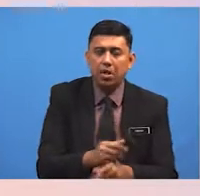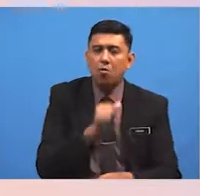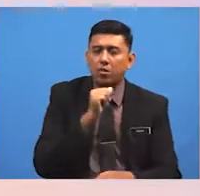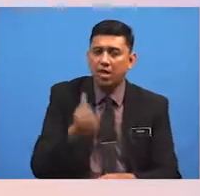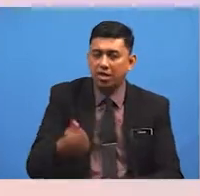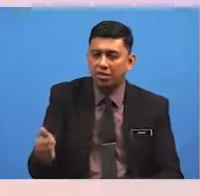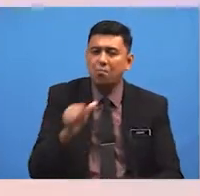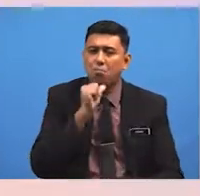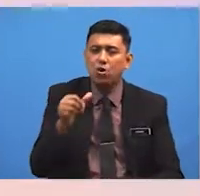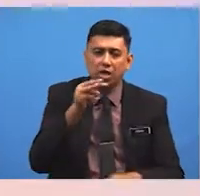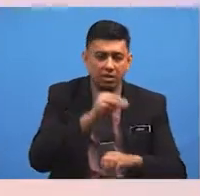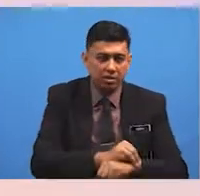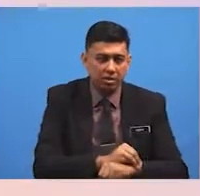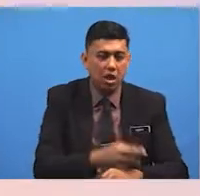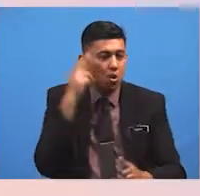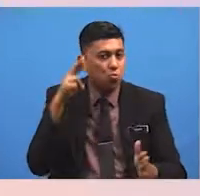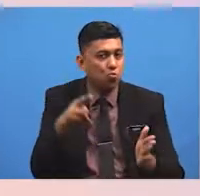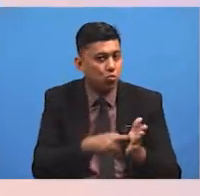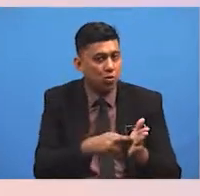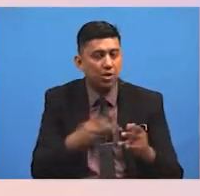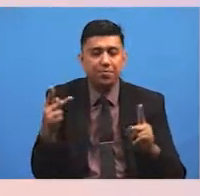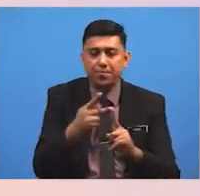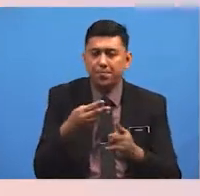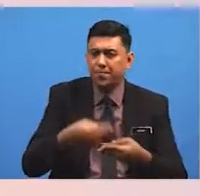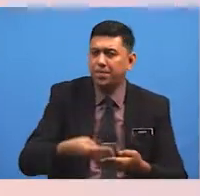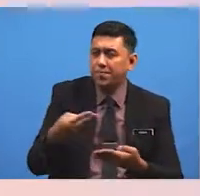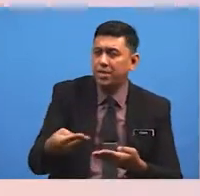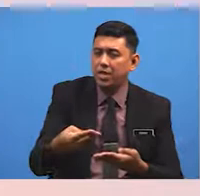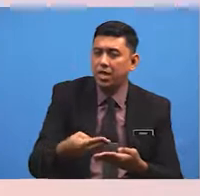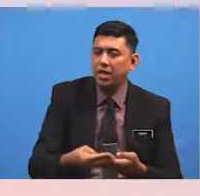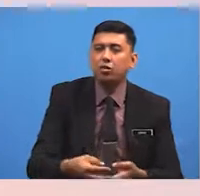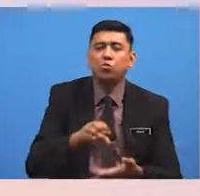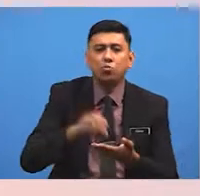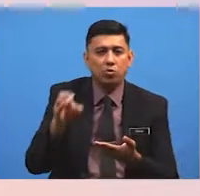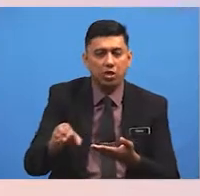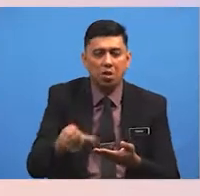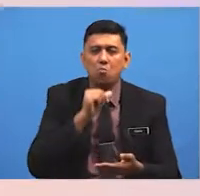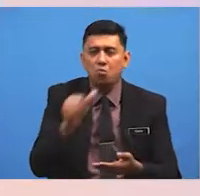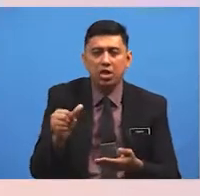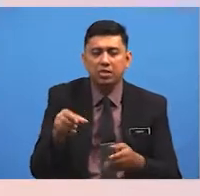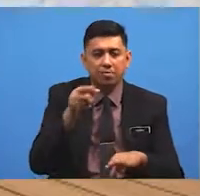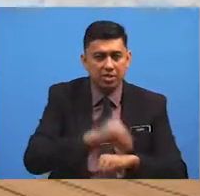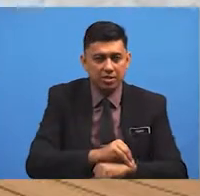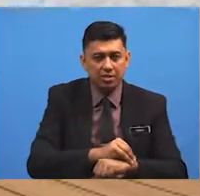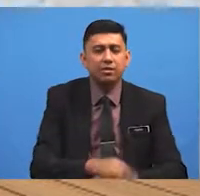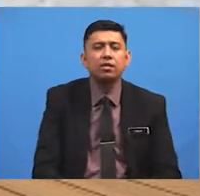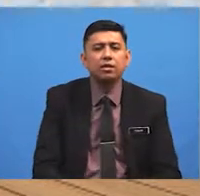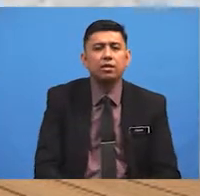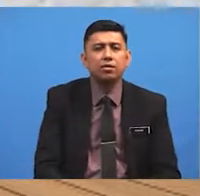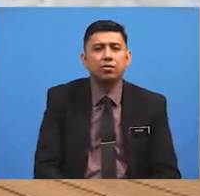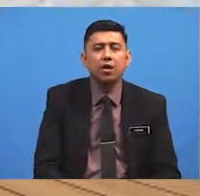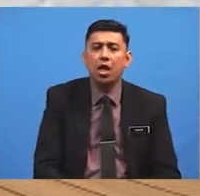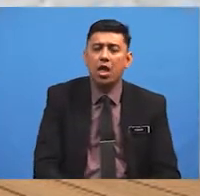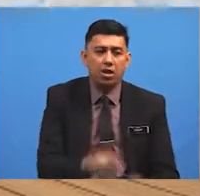semester ini merujuk kepada pembelian tunai Aceh bukan semester leher